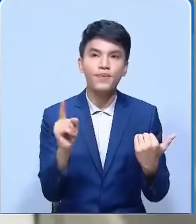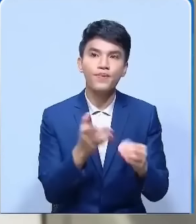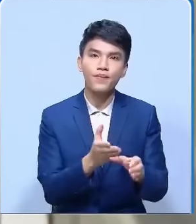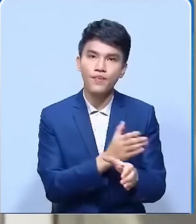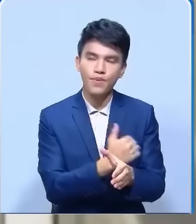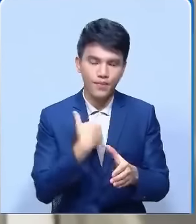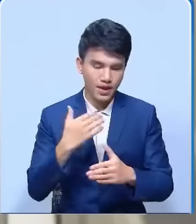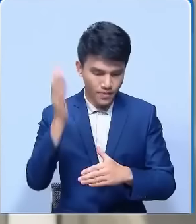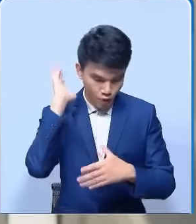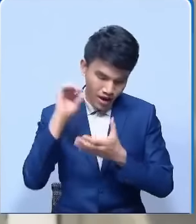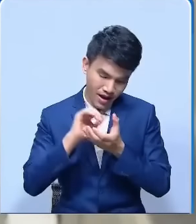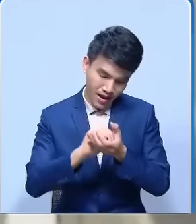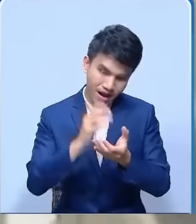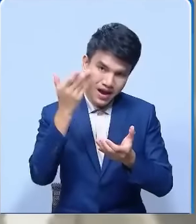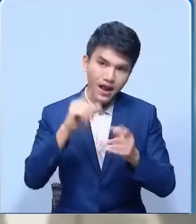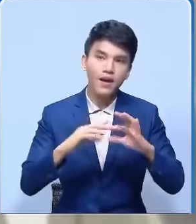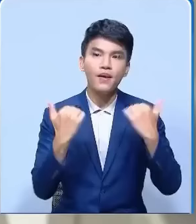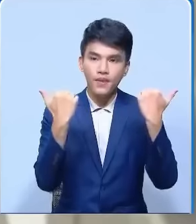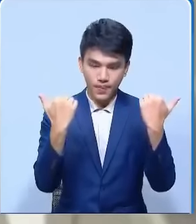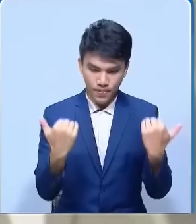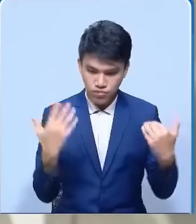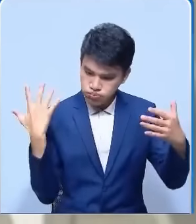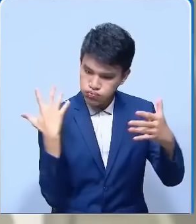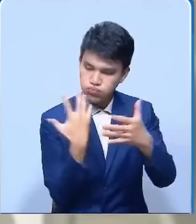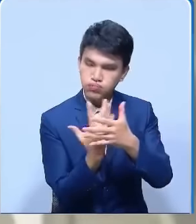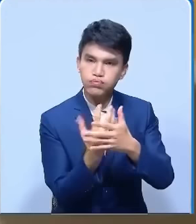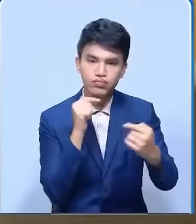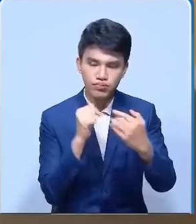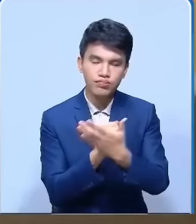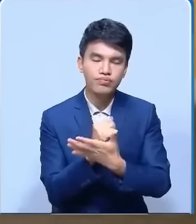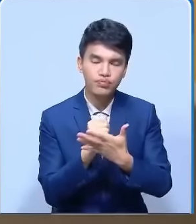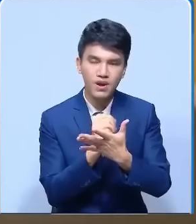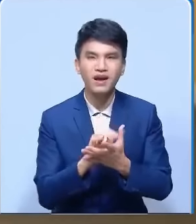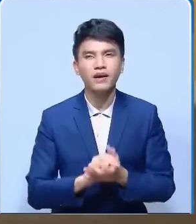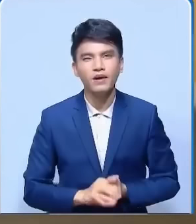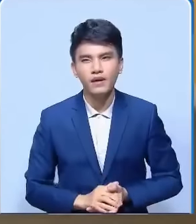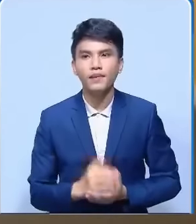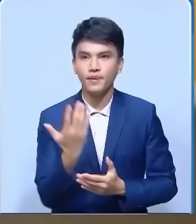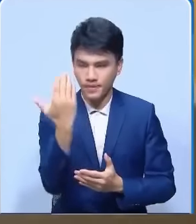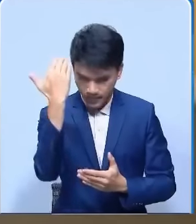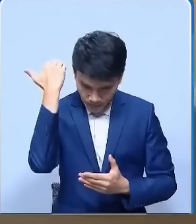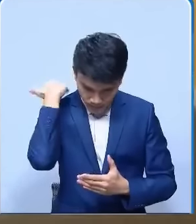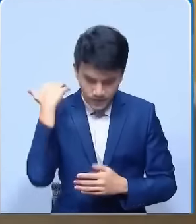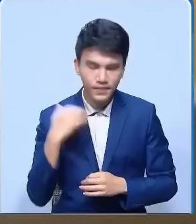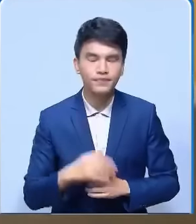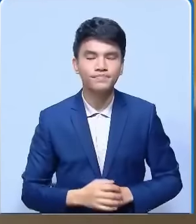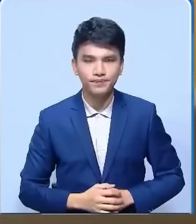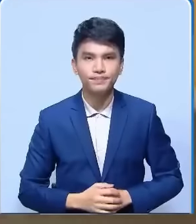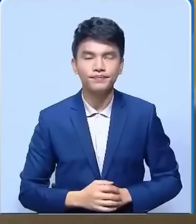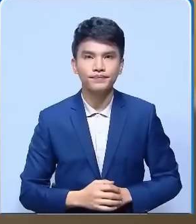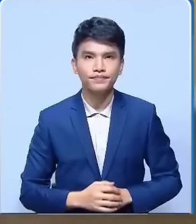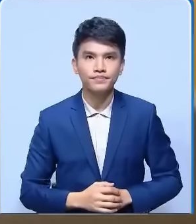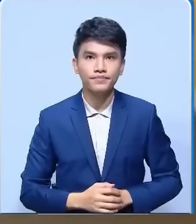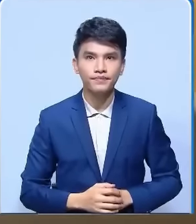ามีมาคนนึงแล้วนะคะแต่สามีเนี่ยต้องติดคุกในคดียาเสพติดเมื่อหลายปีที่ผ่านมาตอนนั้นที่ติดคุกก็คือแบบ